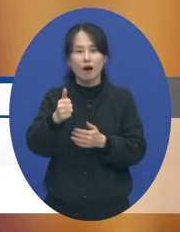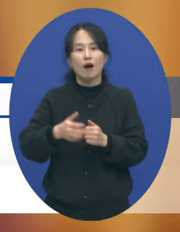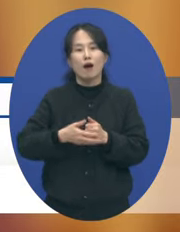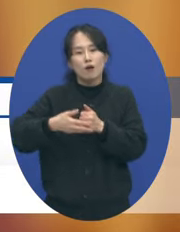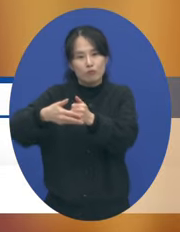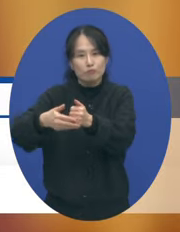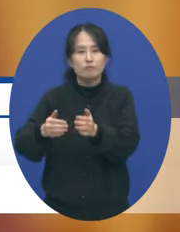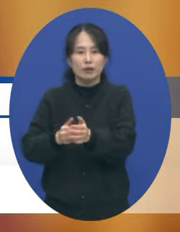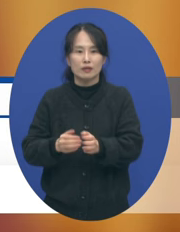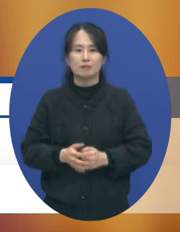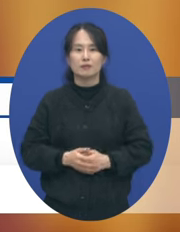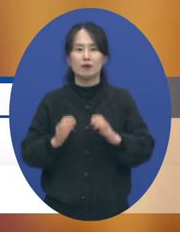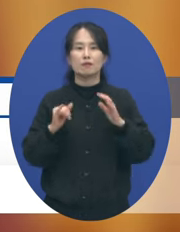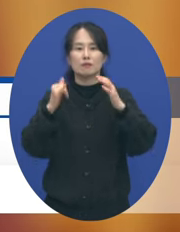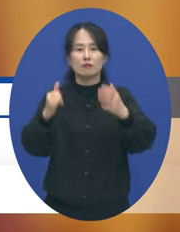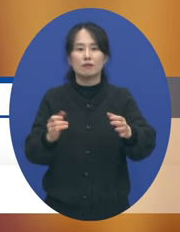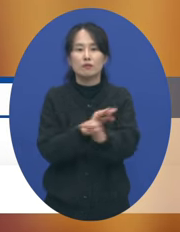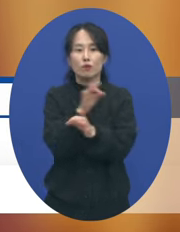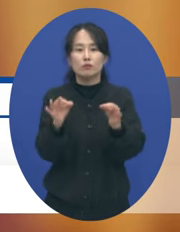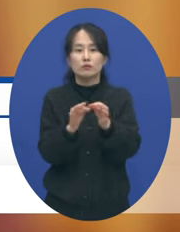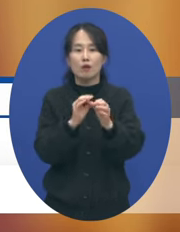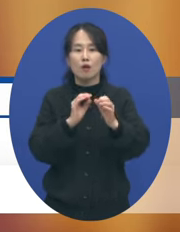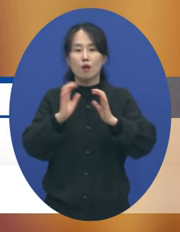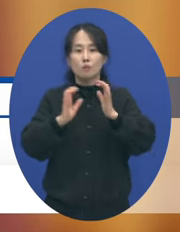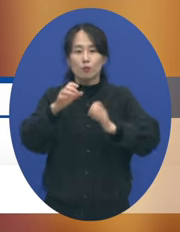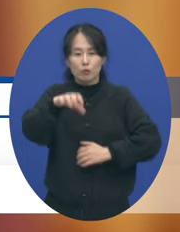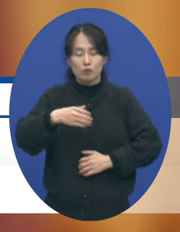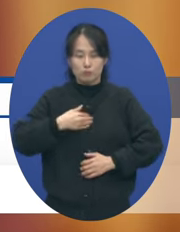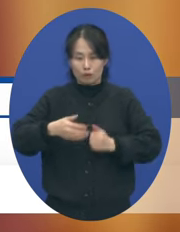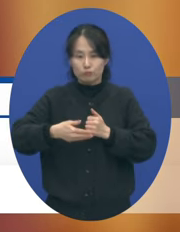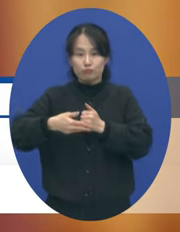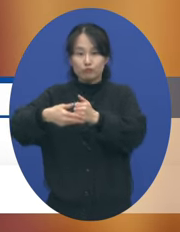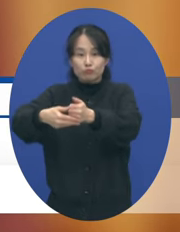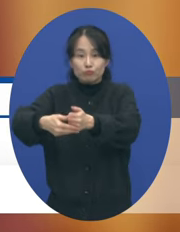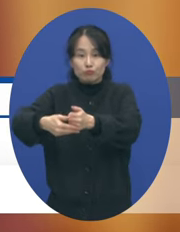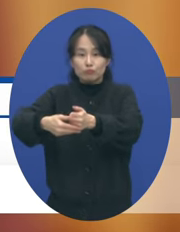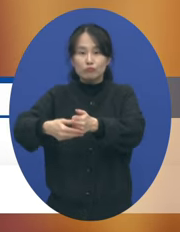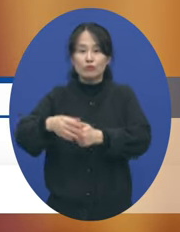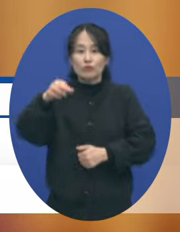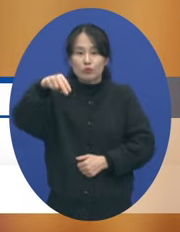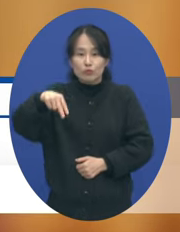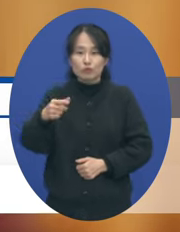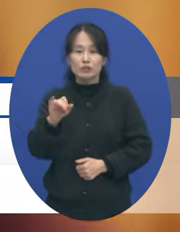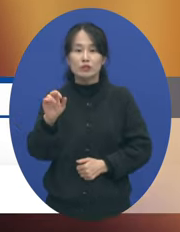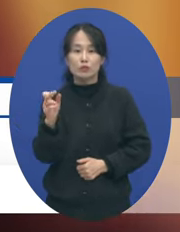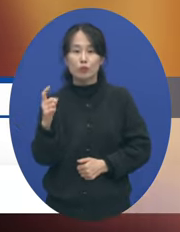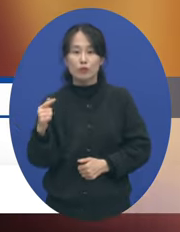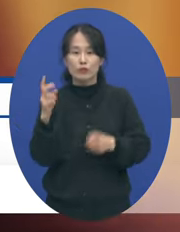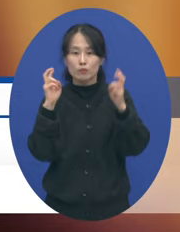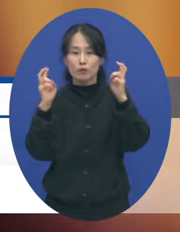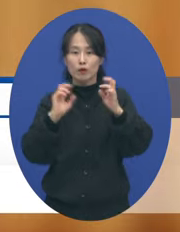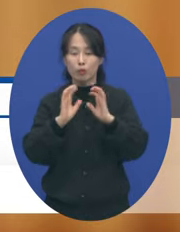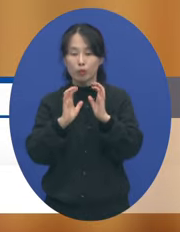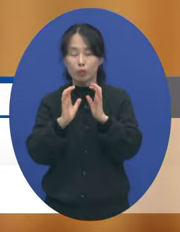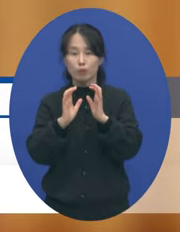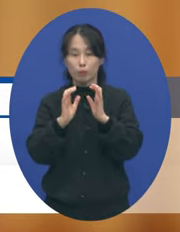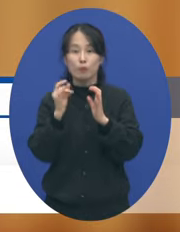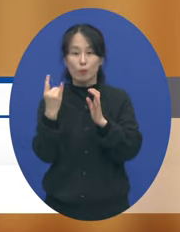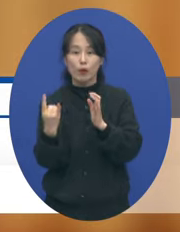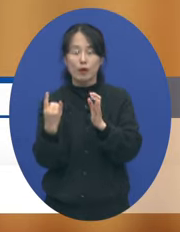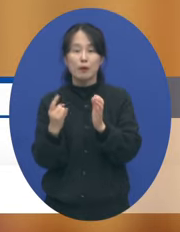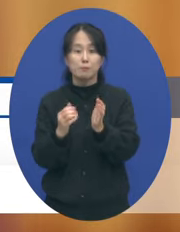경제 포럼에서 저를 초청해서 하는 유니콘 기업 간담회를 만들었습니다.